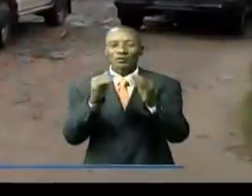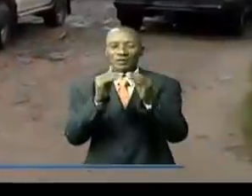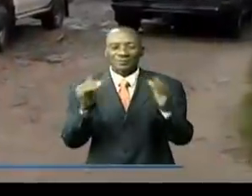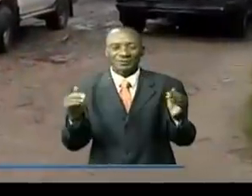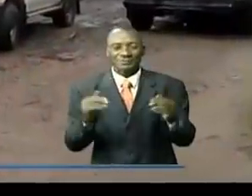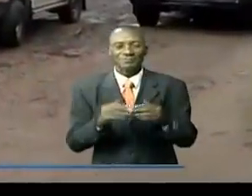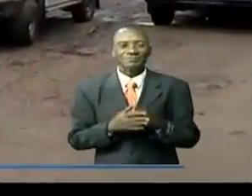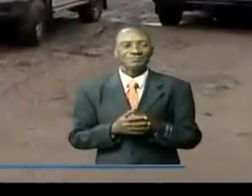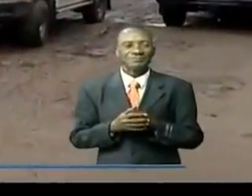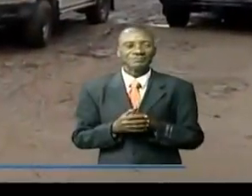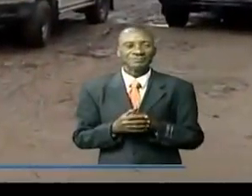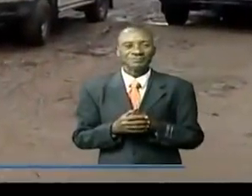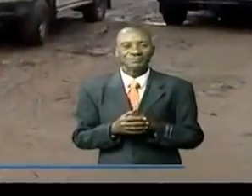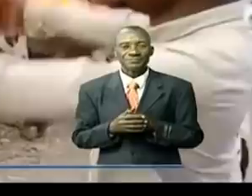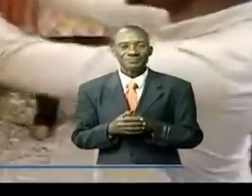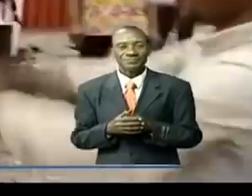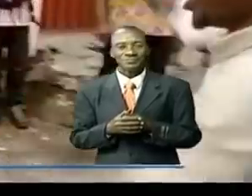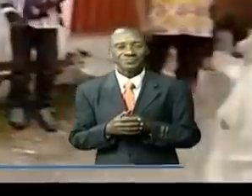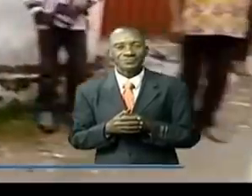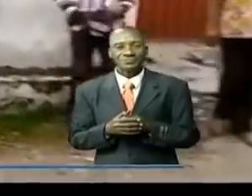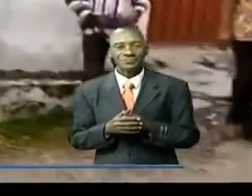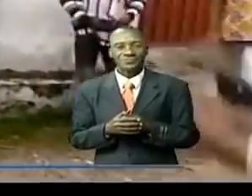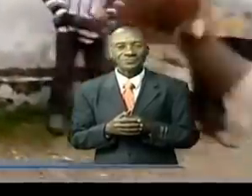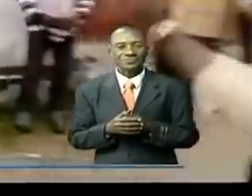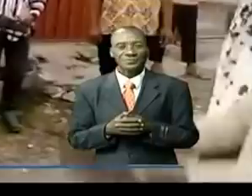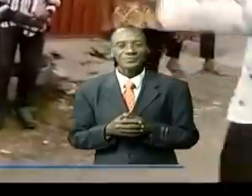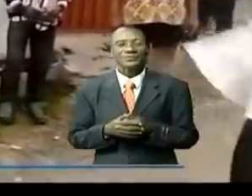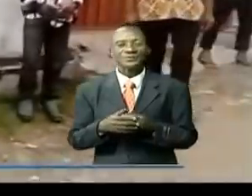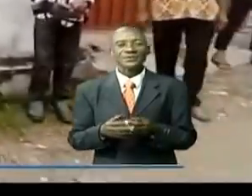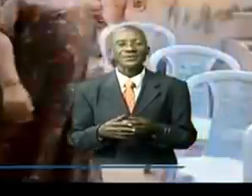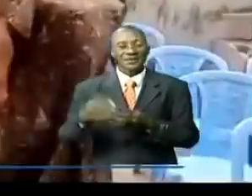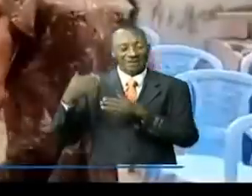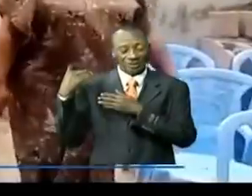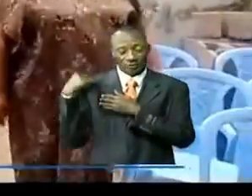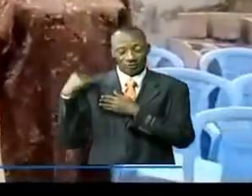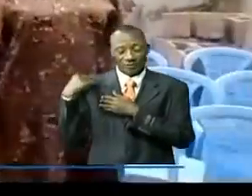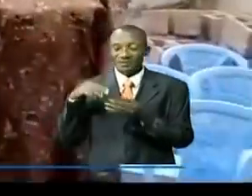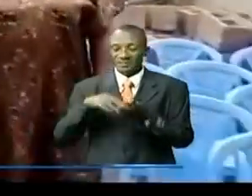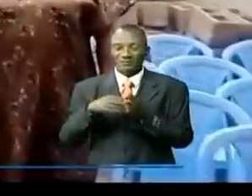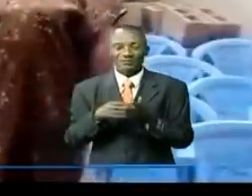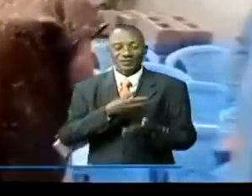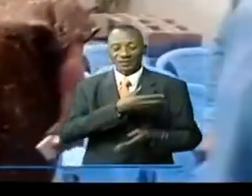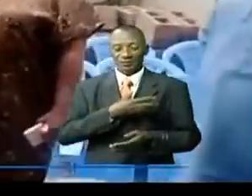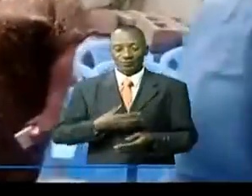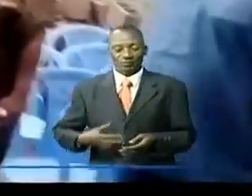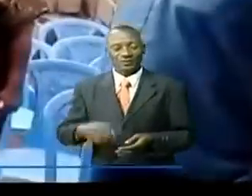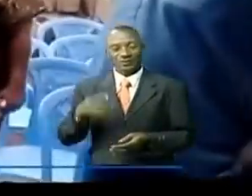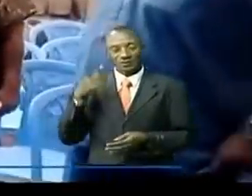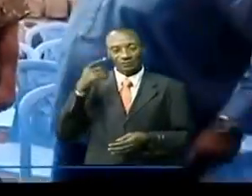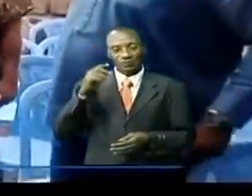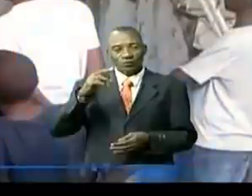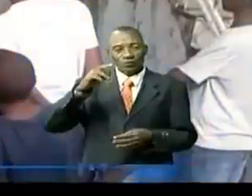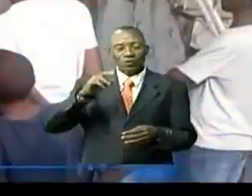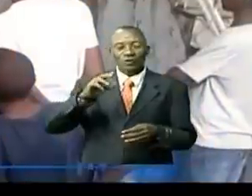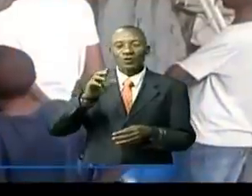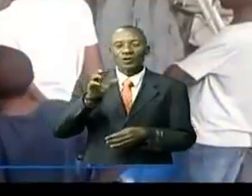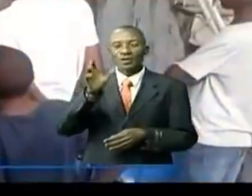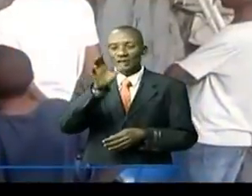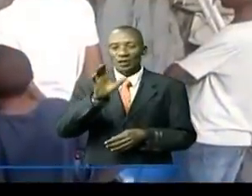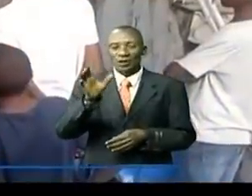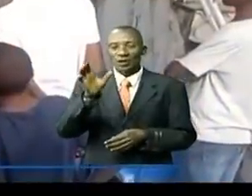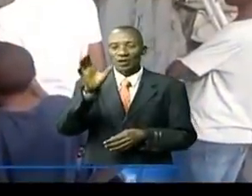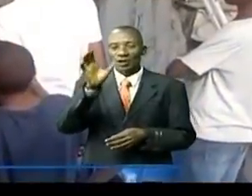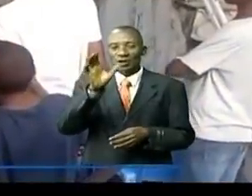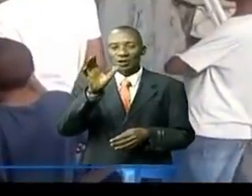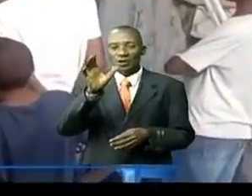Loin de sa zone de confort, l'autorité municipale de Ngaliema, Dieu merci Maïba Ziluanga, au contact de ses